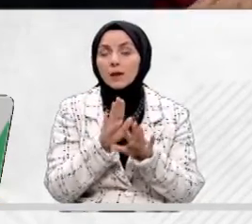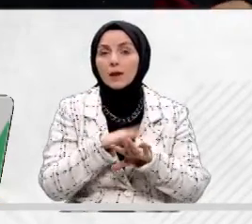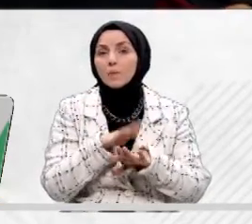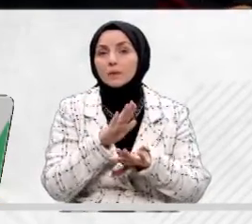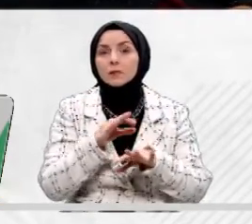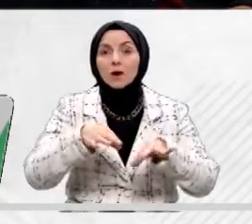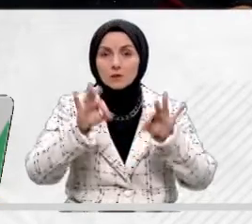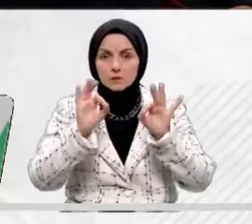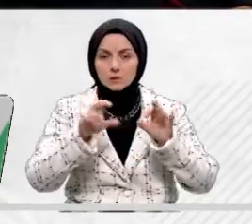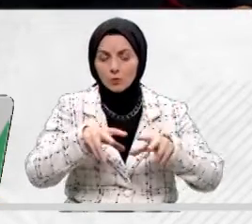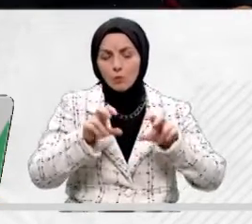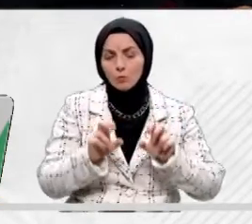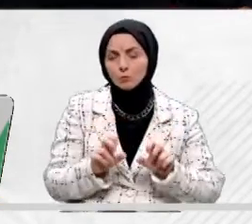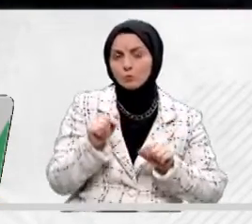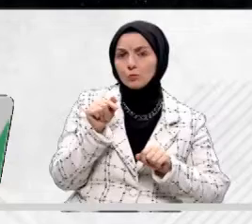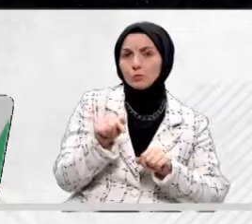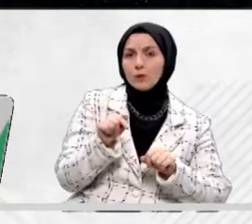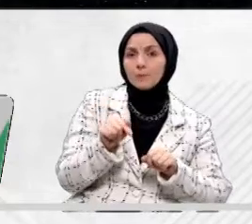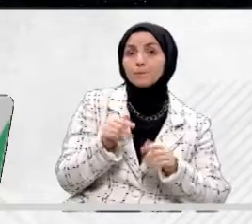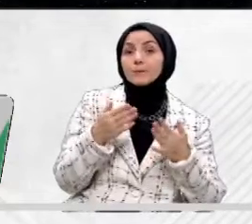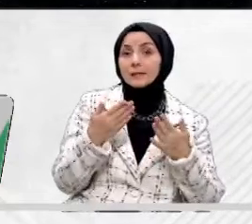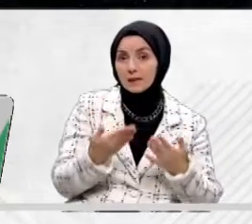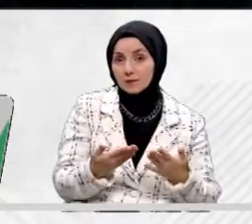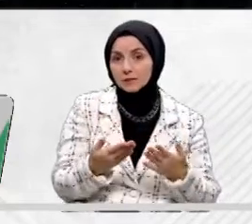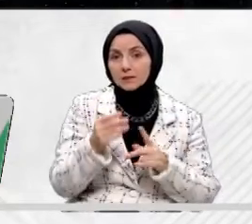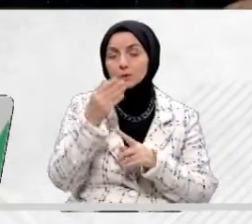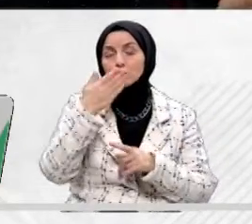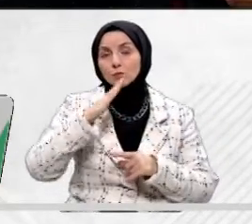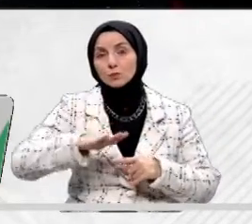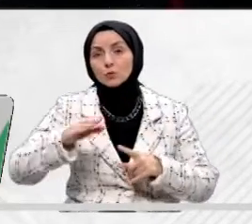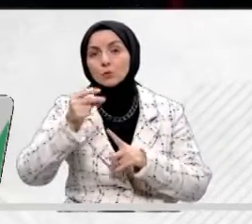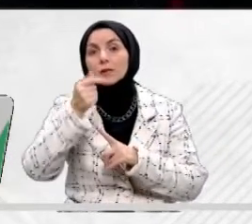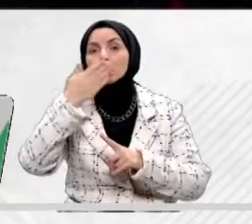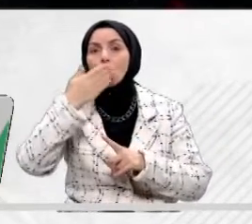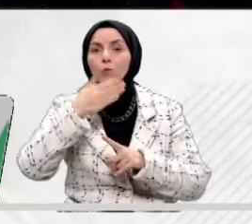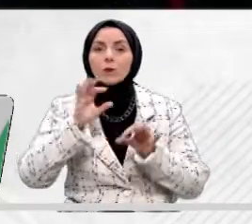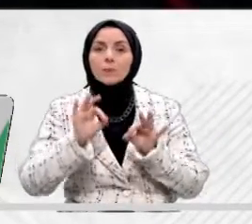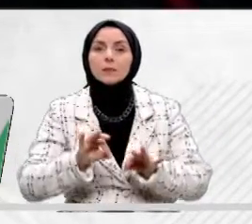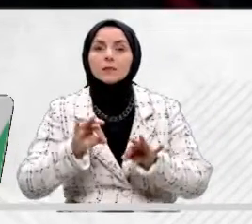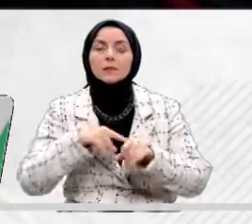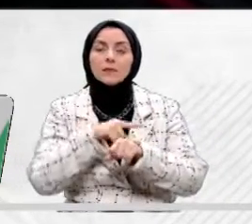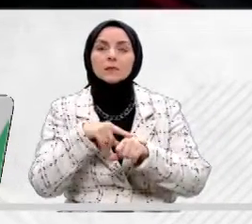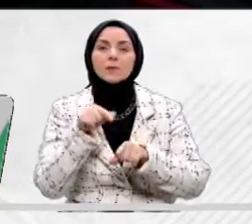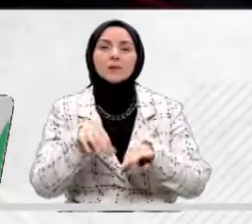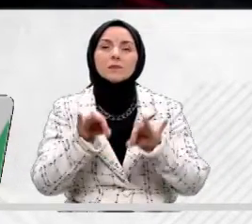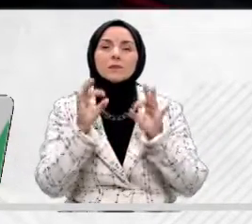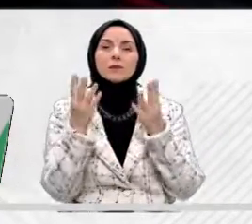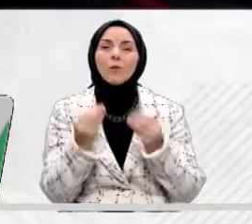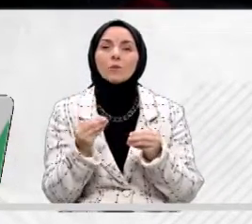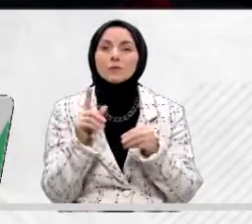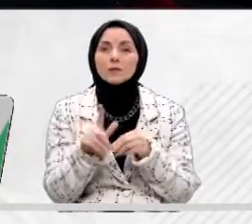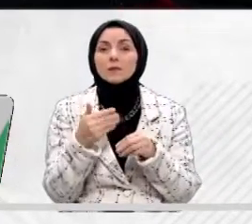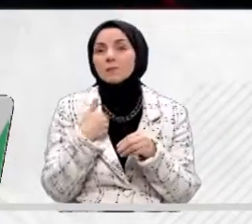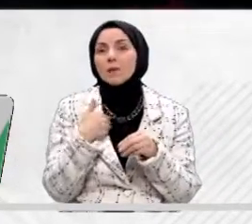Şimdi çocuk ilkokula başlayana kadar hazır olması gerekiyor şimdi benim çok karşılaştım İşte dikkat et Dikkat